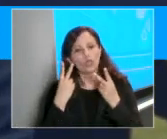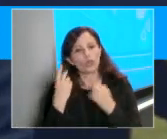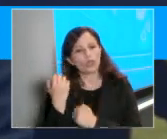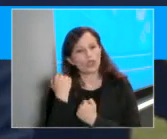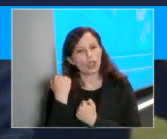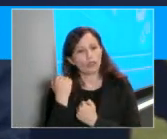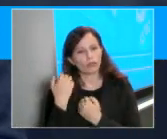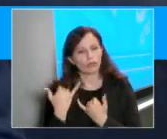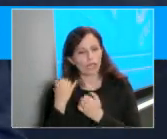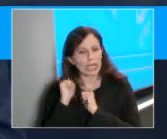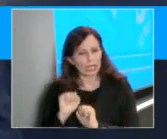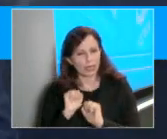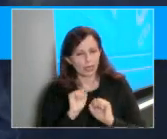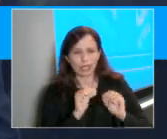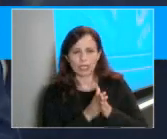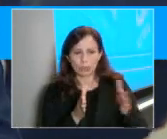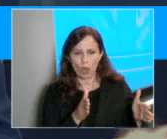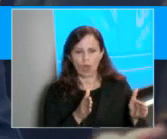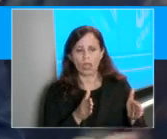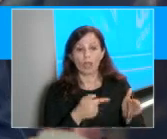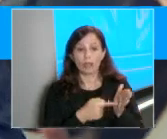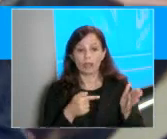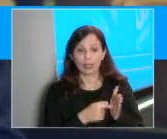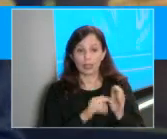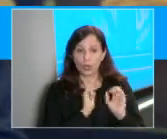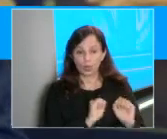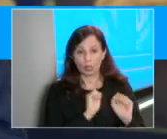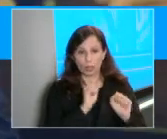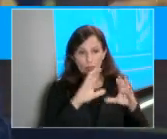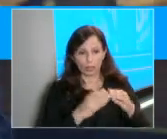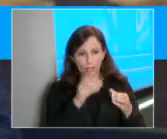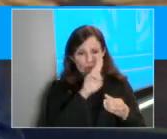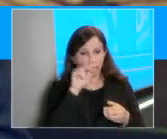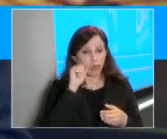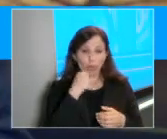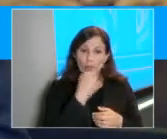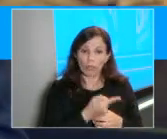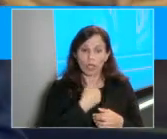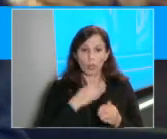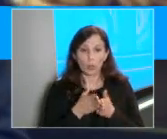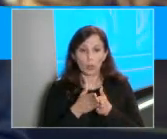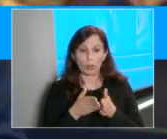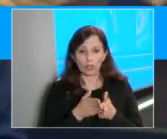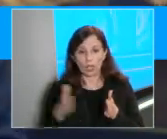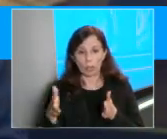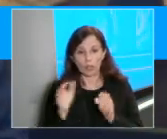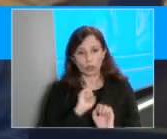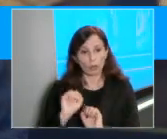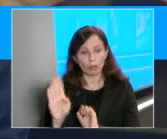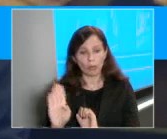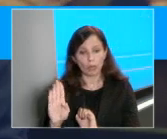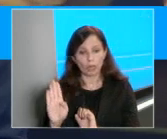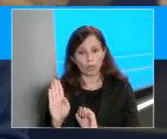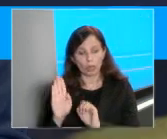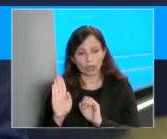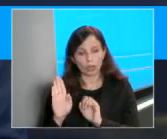לחזק את גוש השמאל, כי הרבה מאנשי השמאל יצביעו לכחול לבן, אבל בסופו של דבר כחול לבן אומרים, אנחנו ממשלת ימין, אנחנו תומכים בנתניהו